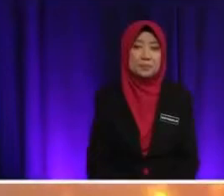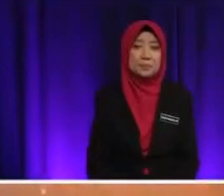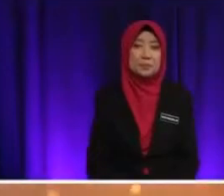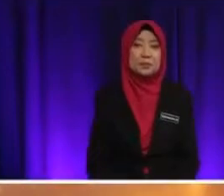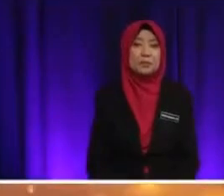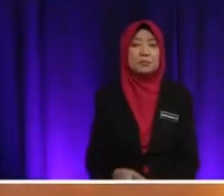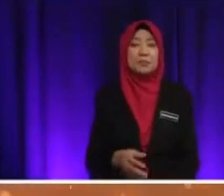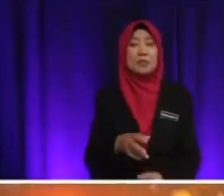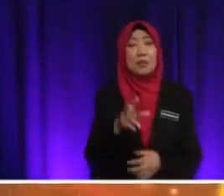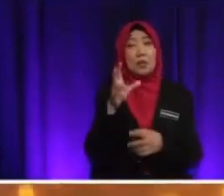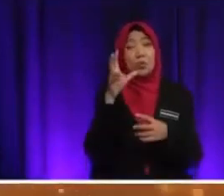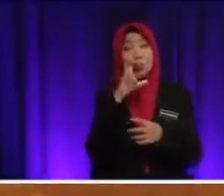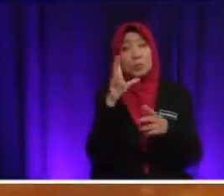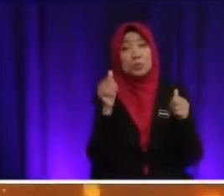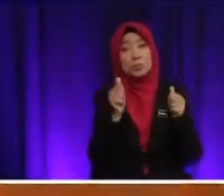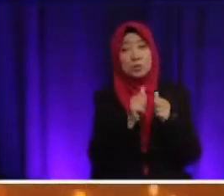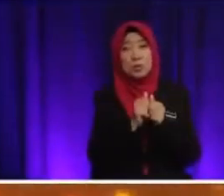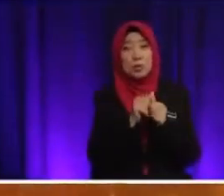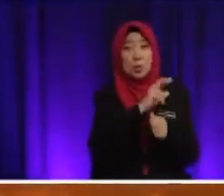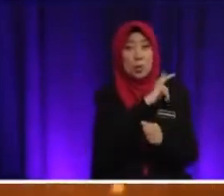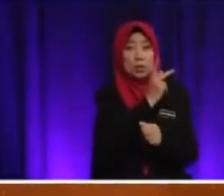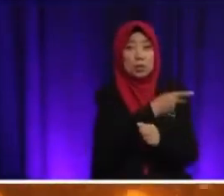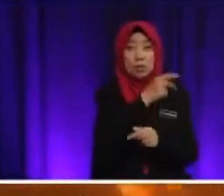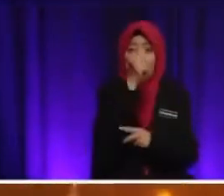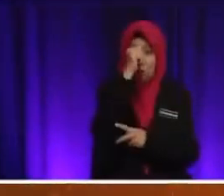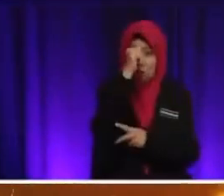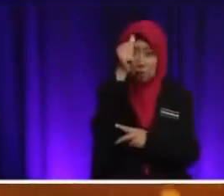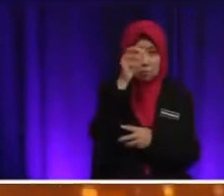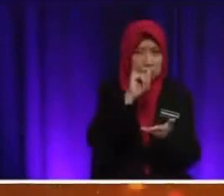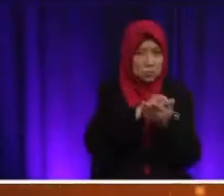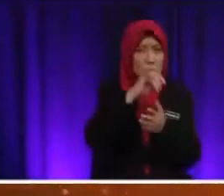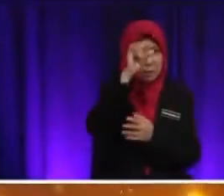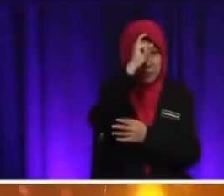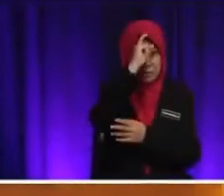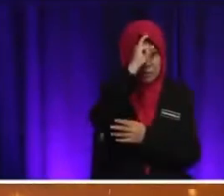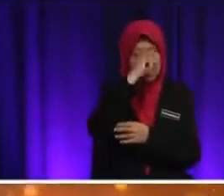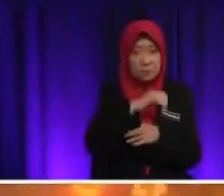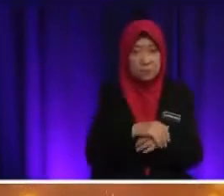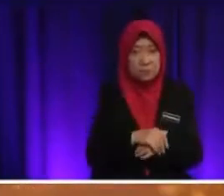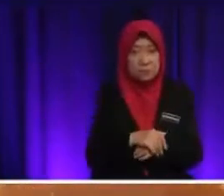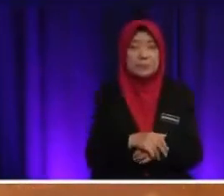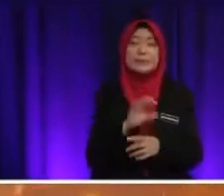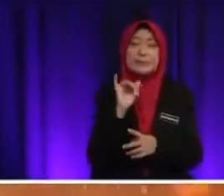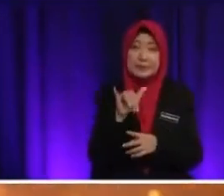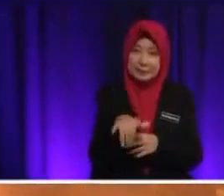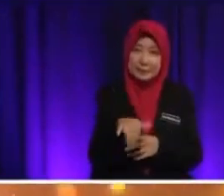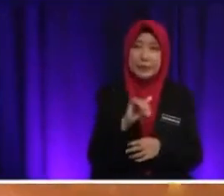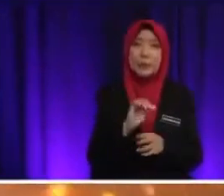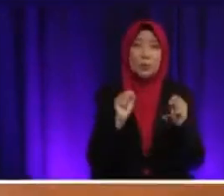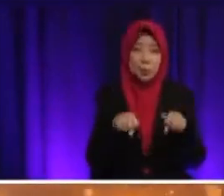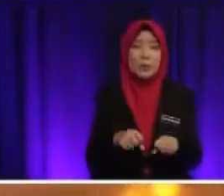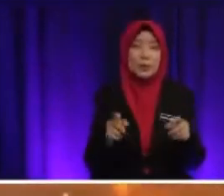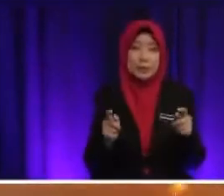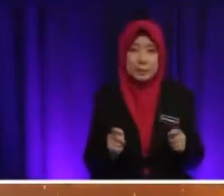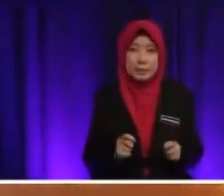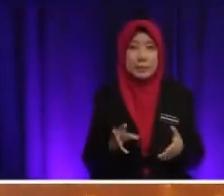Kagum dengan kekuasaan Allah. Okey, kagum dengan kekuasaan Allah itu adakah bermaksud kita beriman? Beriman. Ya. Boleh diterima